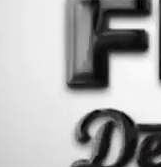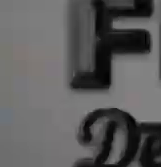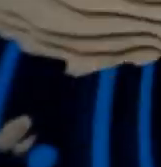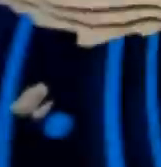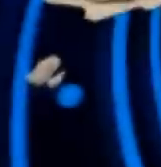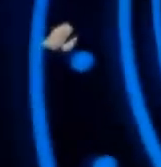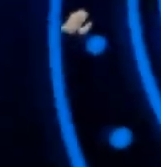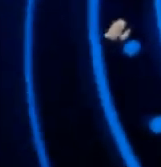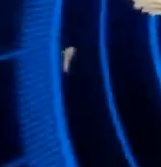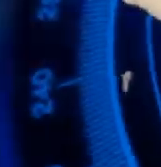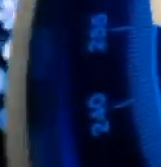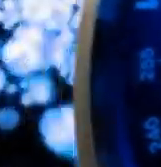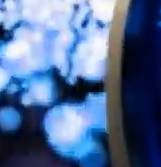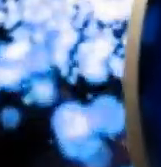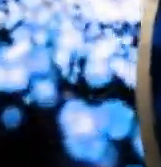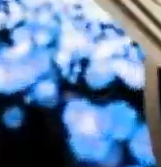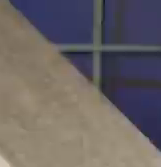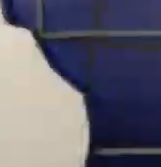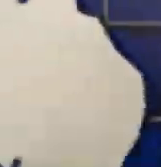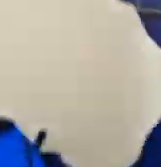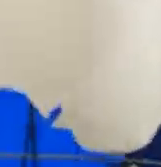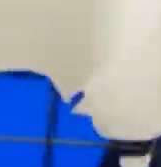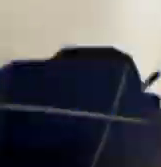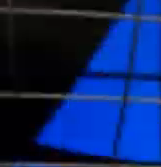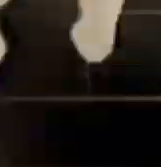की धड़कन।